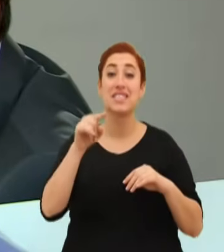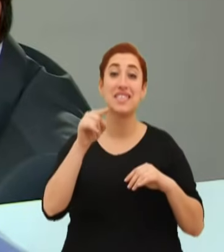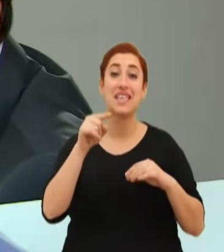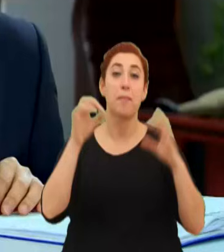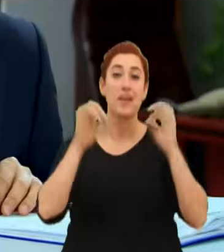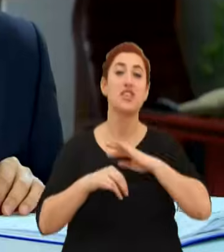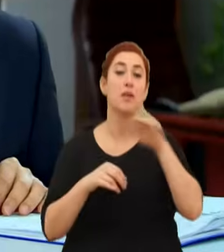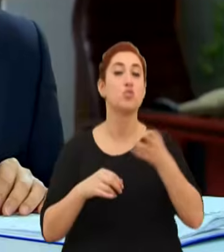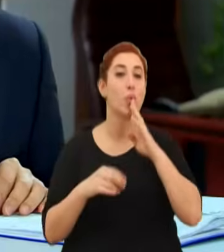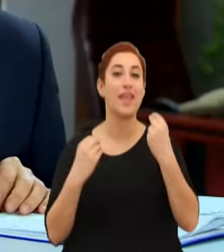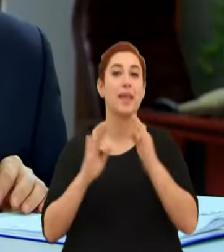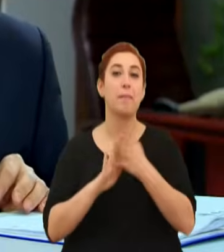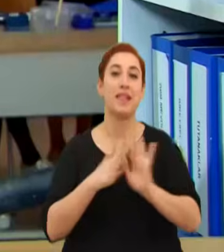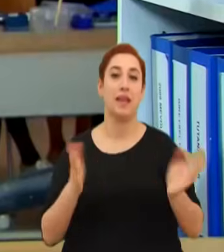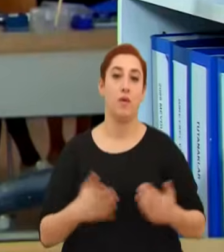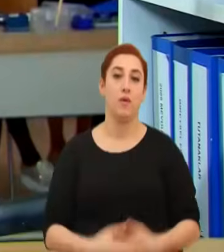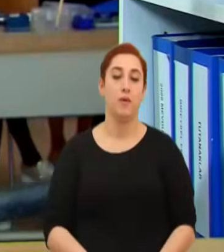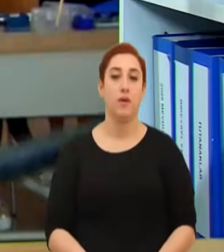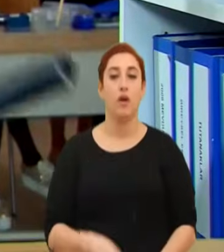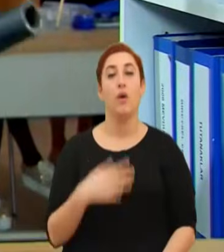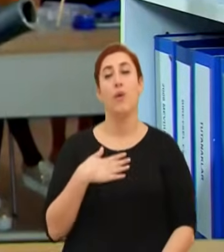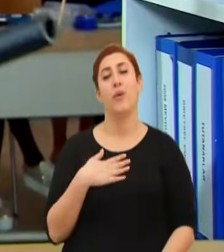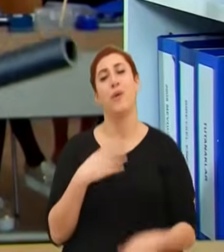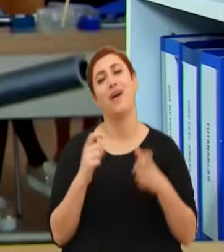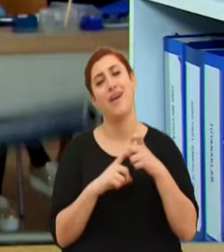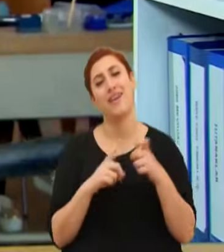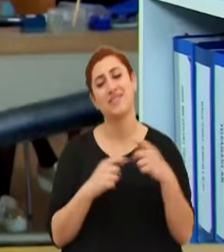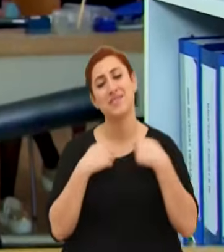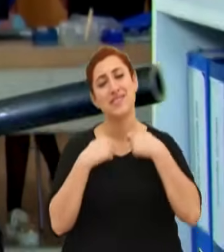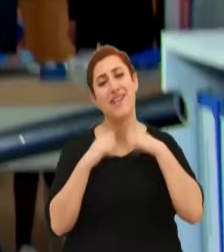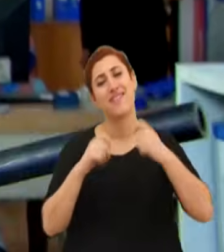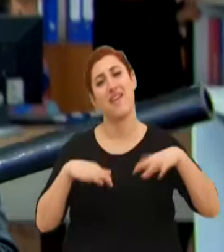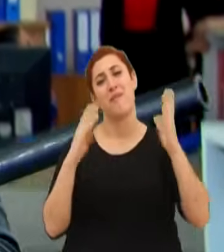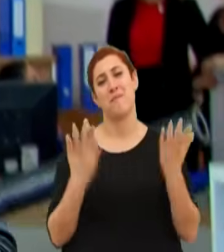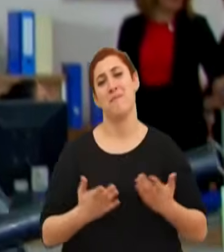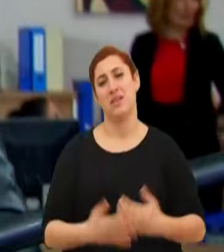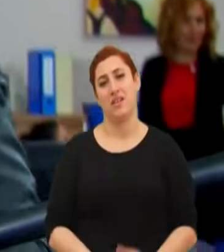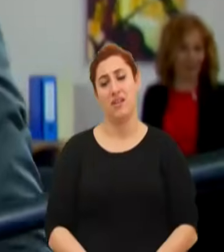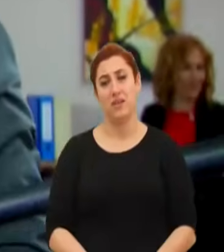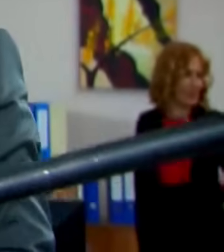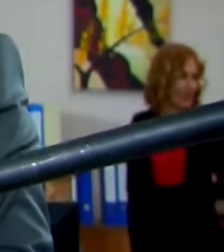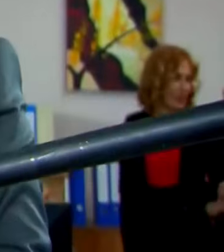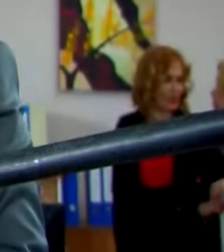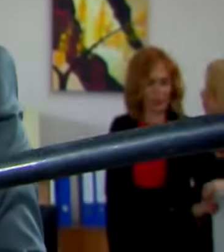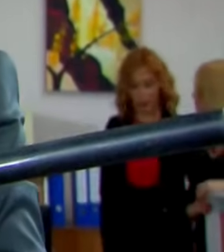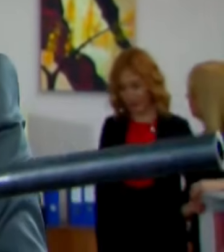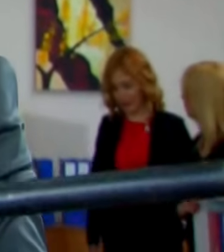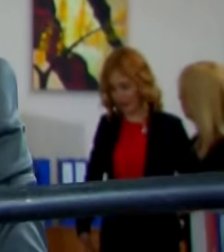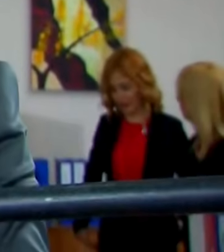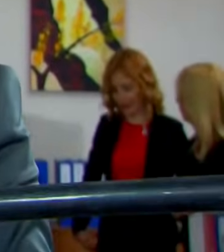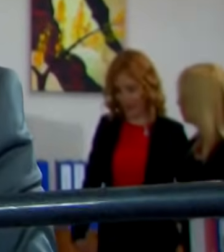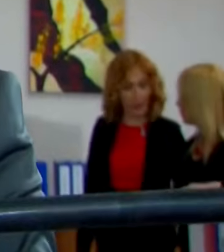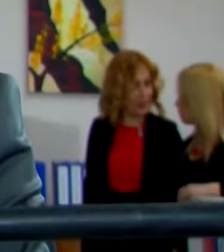seninle başlayan her şeyin sonu iyi bitiyor. Of Erdem ya ısrar etme abicim ya. Nurhan oturduğu